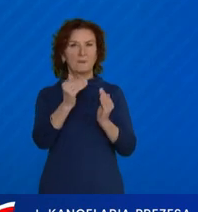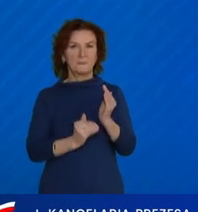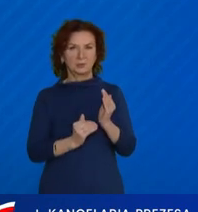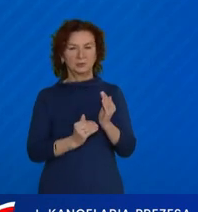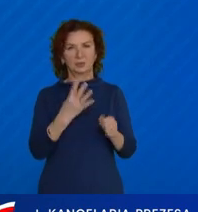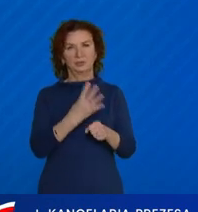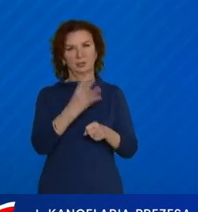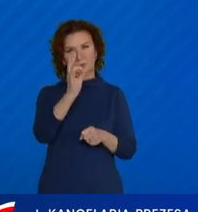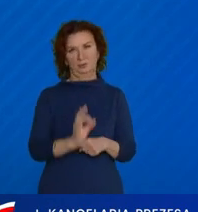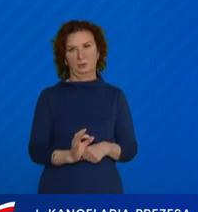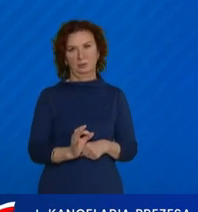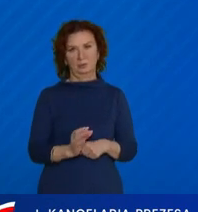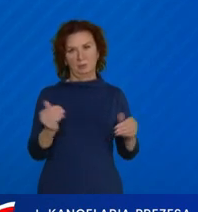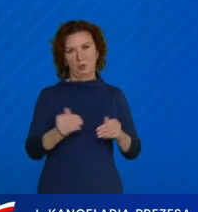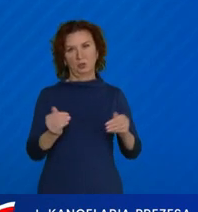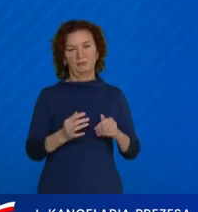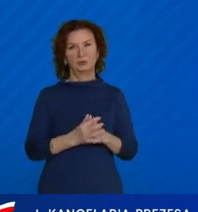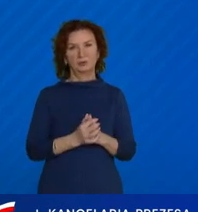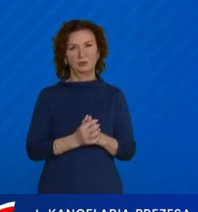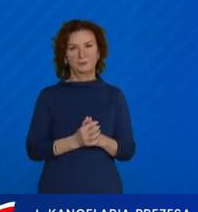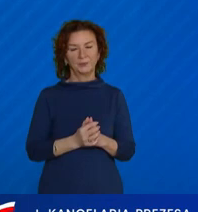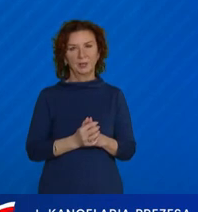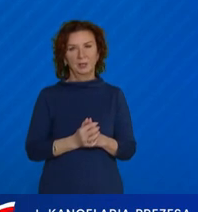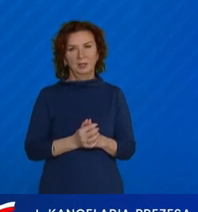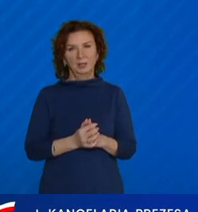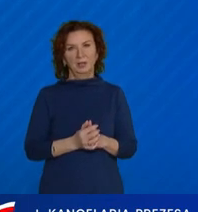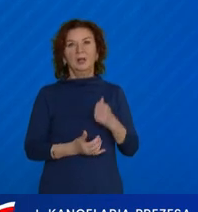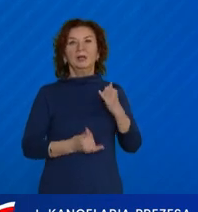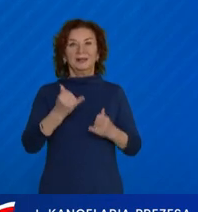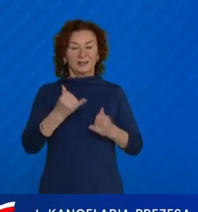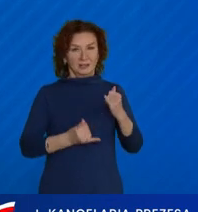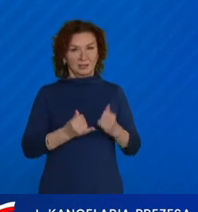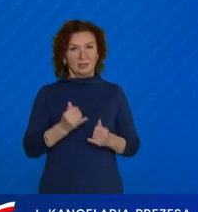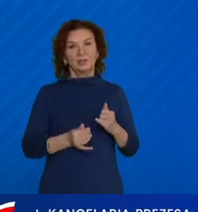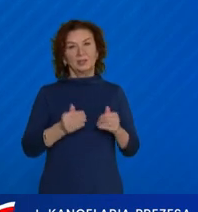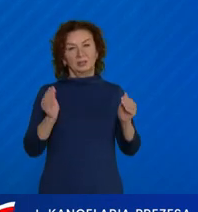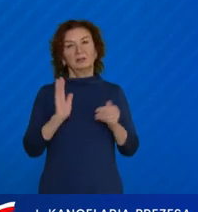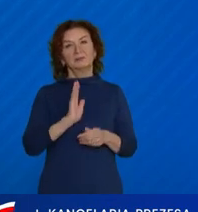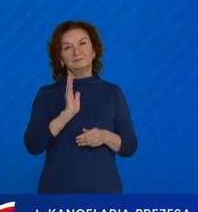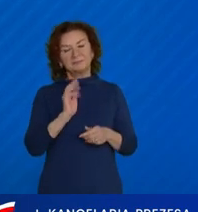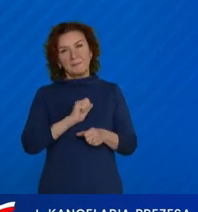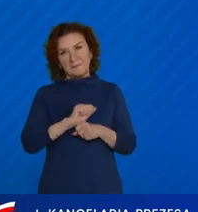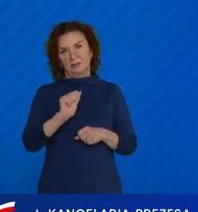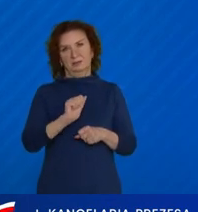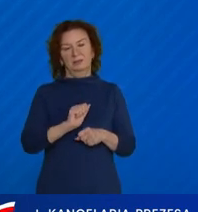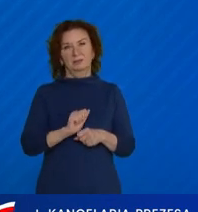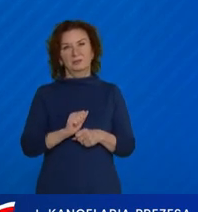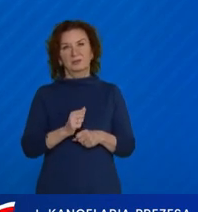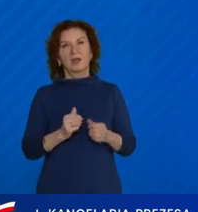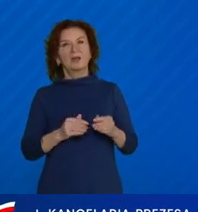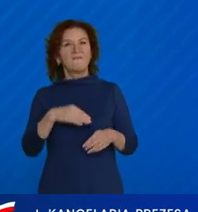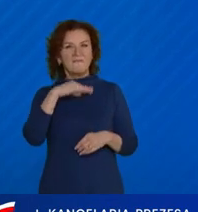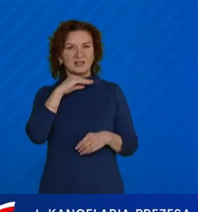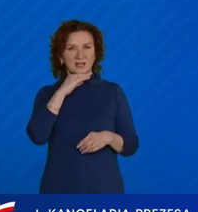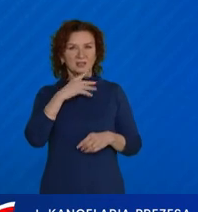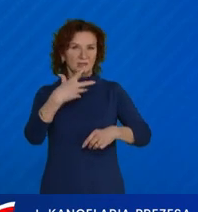swoich możliwości. Krótko mówiąc, gdybyśmy mieli wystarczającą liczbę szczepionek, moglibyśmy przeszło